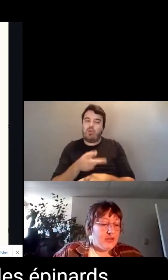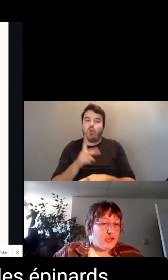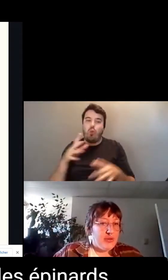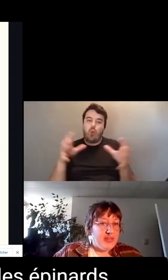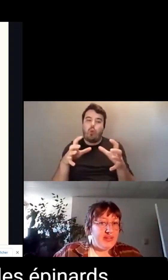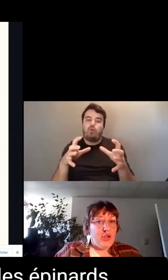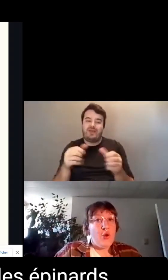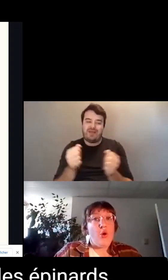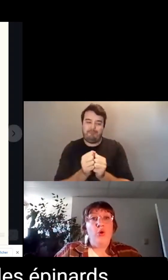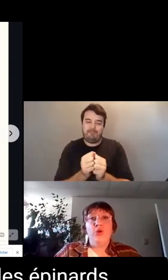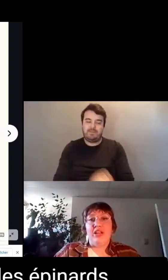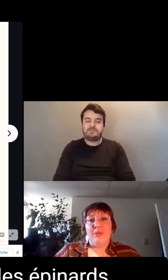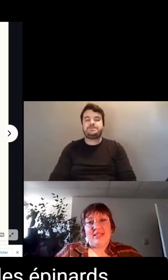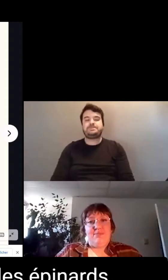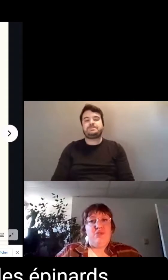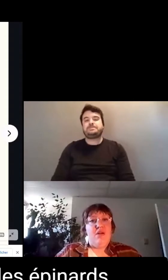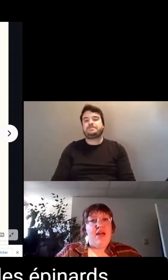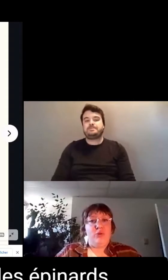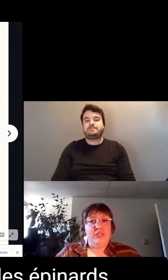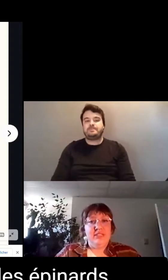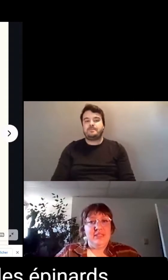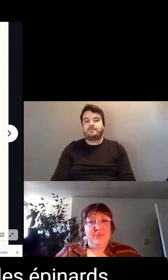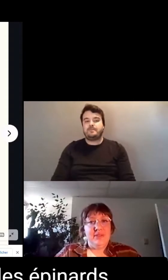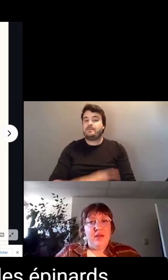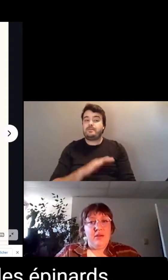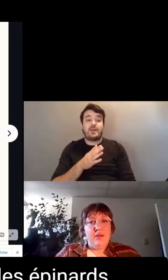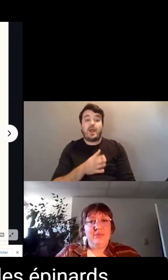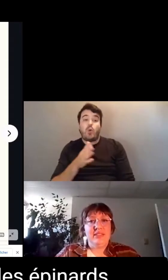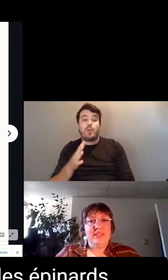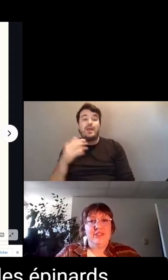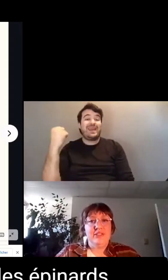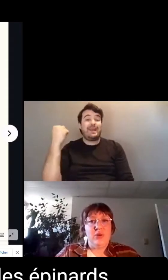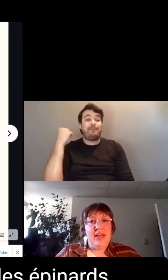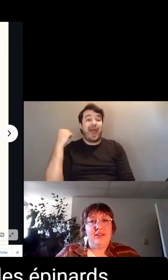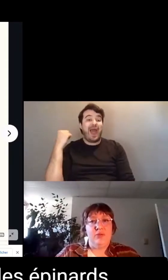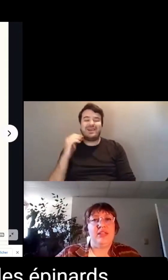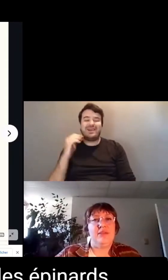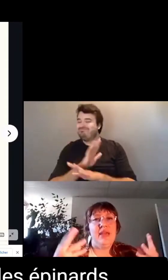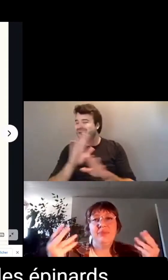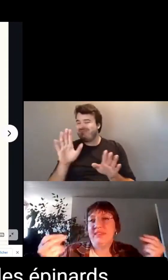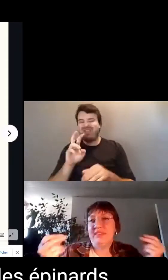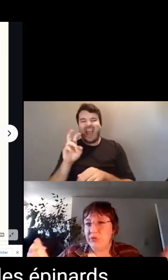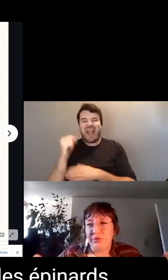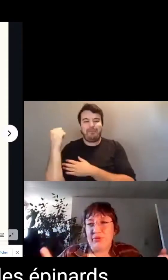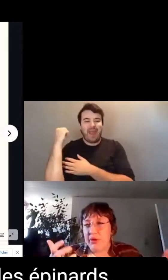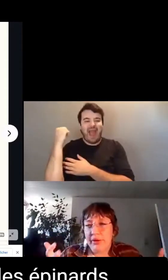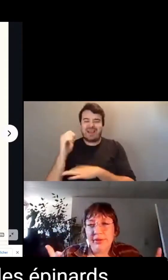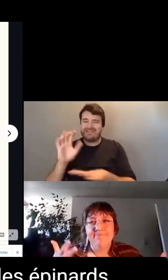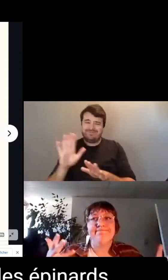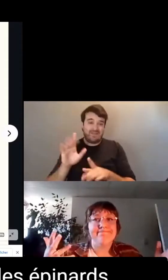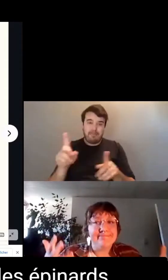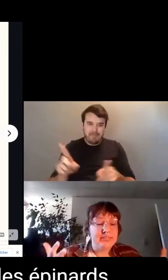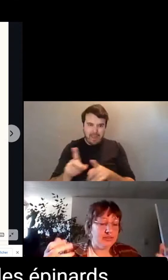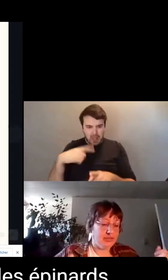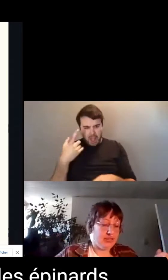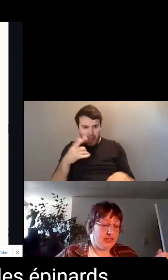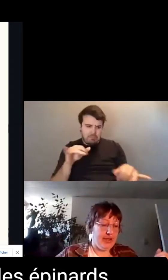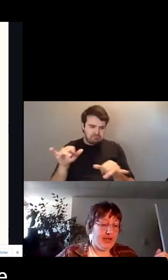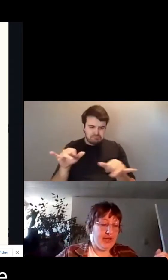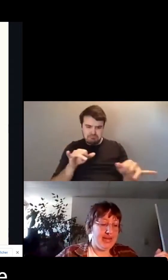Et ensuite, on ne les place pas à côté des épinards, même s'ils ont l'air d'avoir les mêmes types de feuilles.